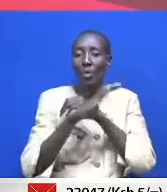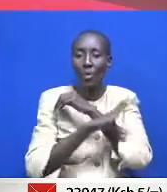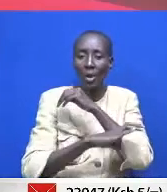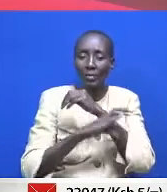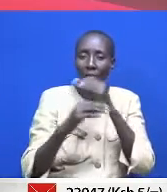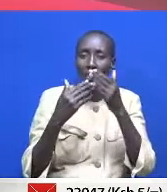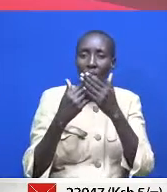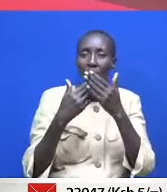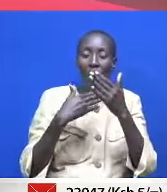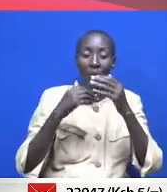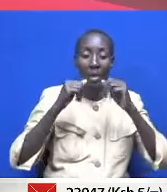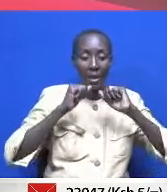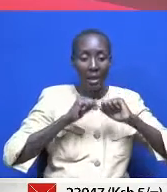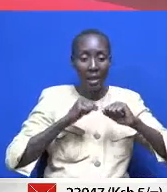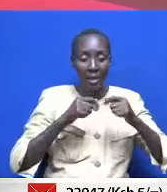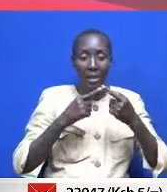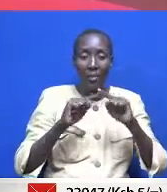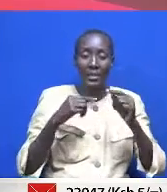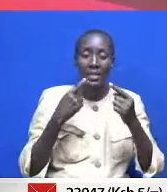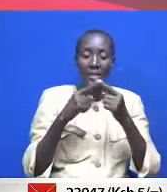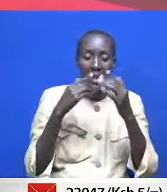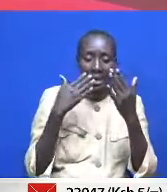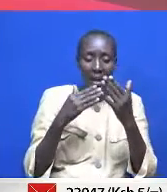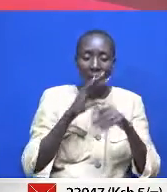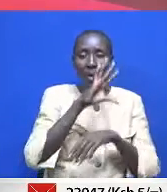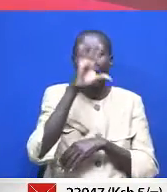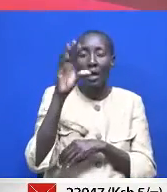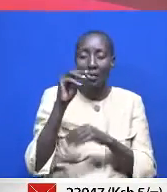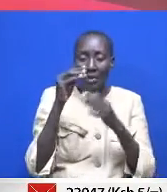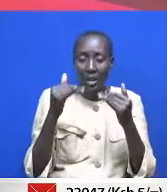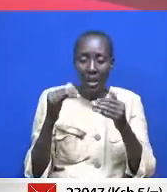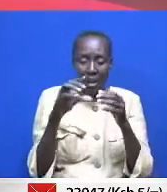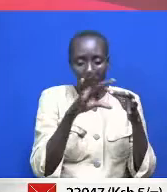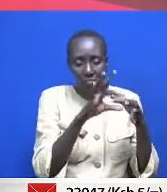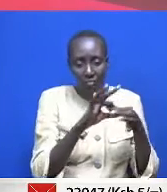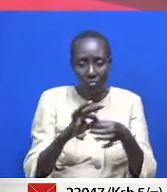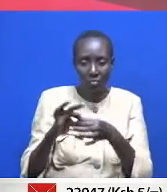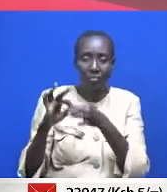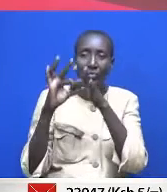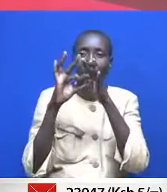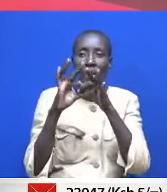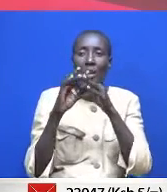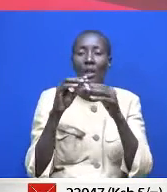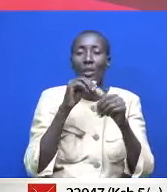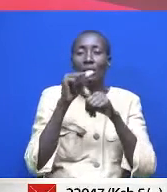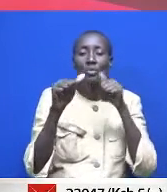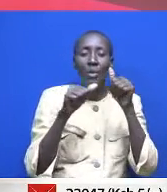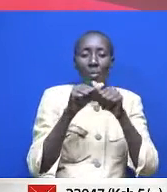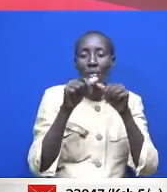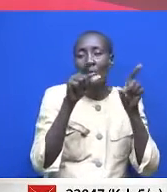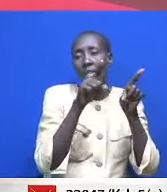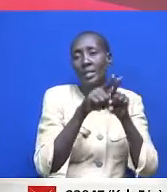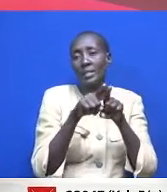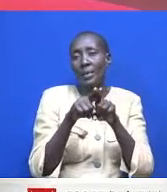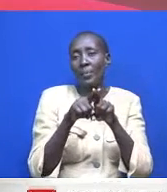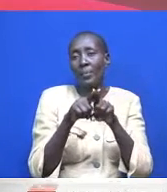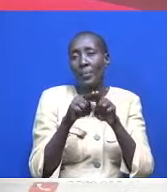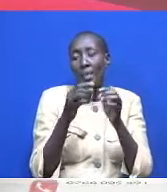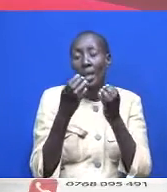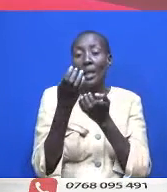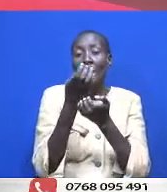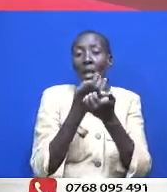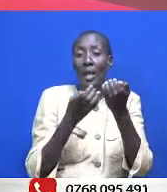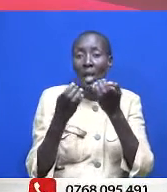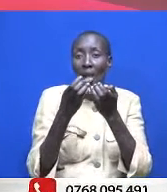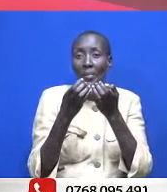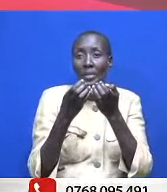zilikuwa zimekubaliana, lakini hadi sasa hivi Afrika nzima wameweza kuja pamoja na kuweza kuzungumzia swala hili. Biashara hii ina